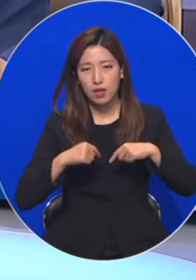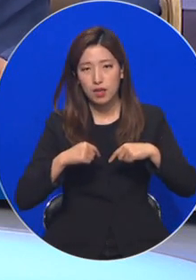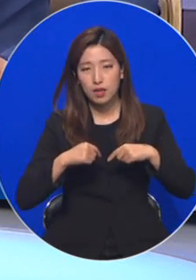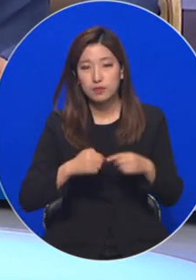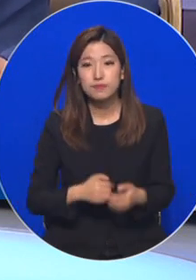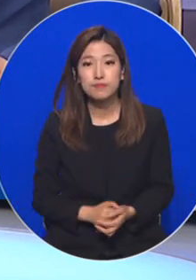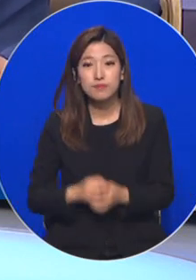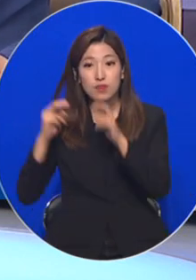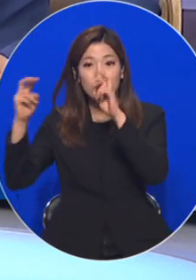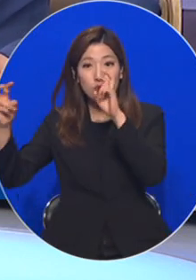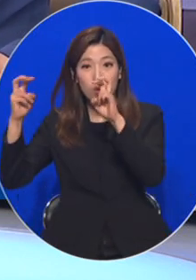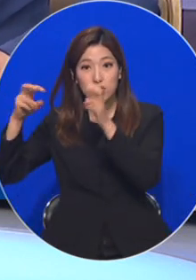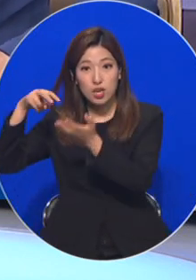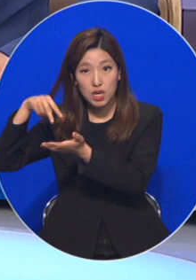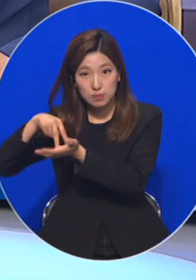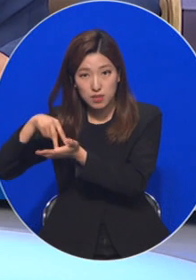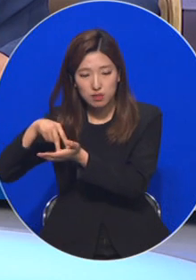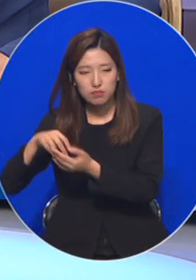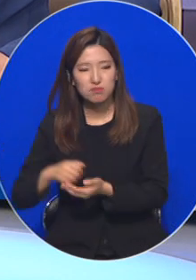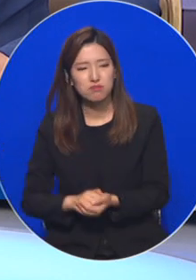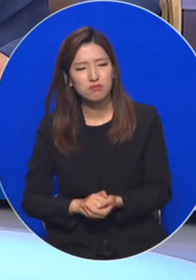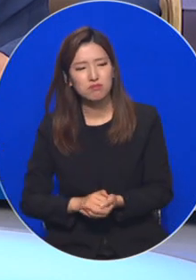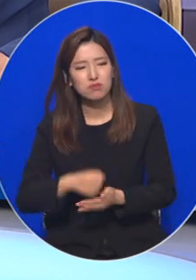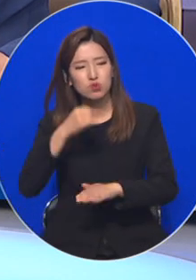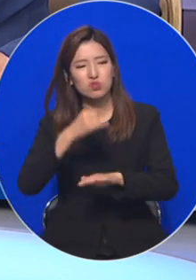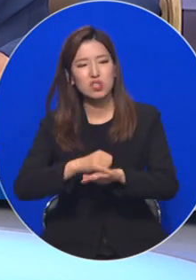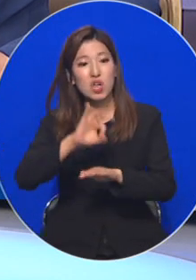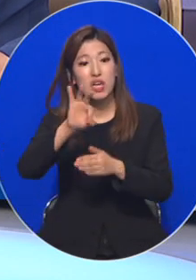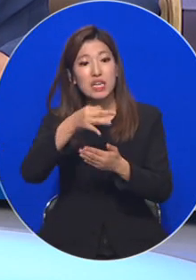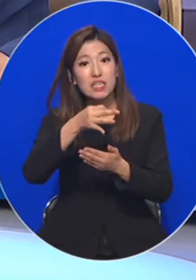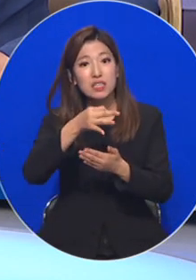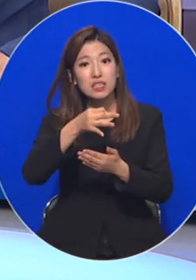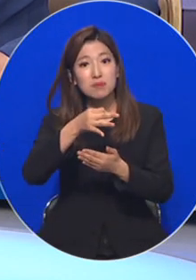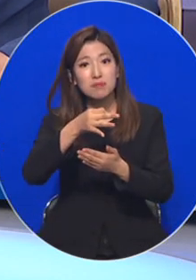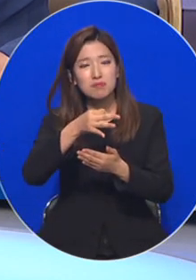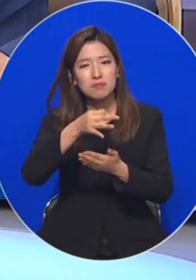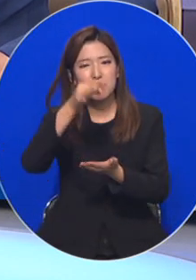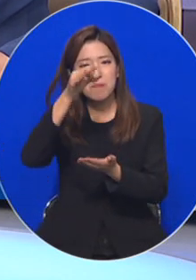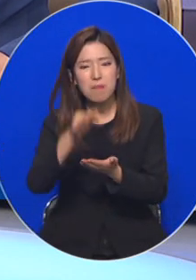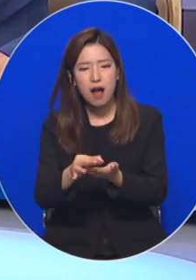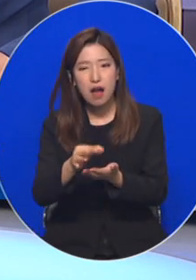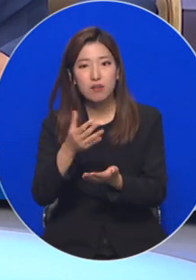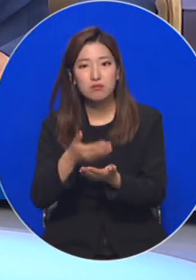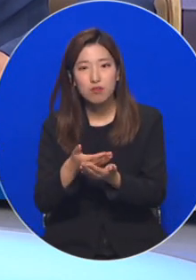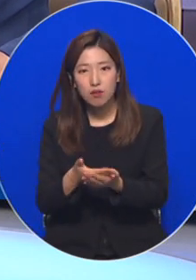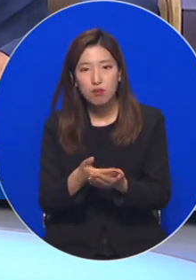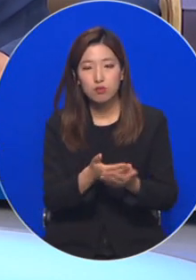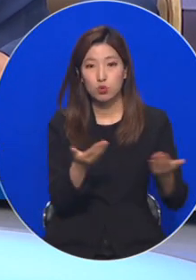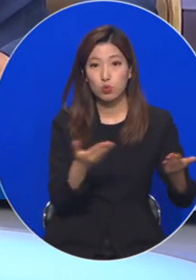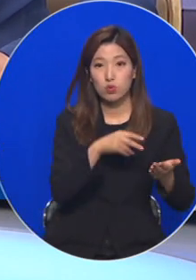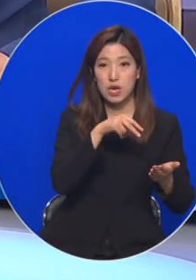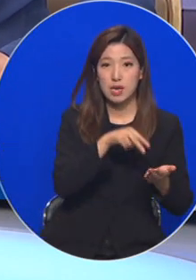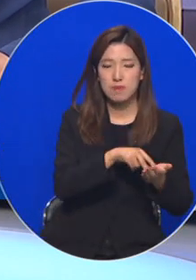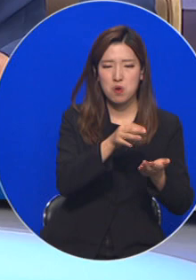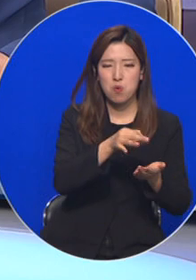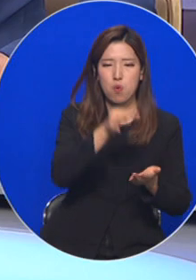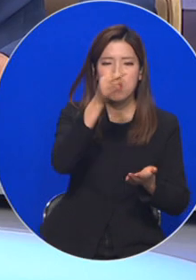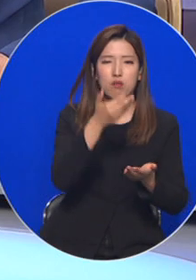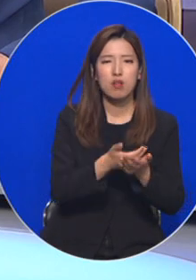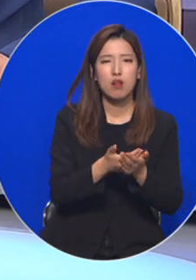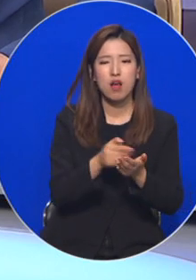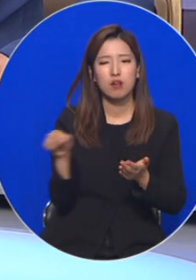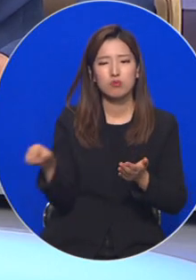경영계는 삭감안을, 노동계는 인상안을 제시하면서 의견 차이를 좁히지 못했습니다. 임소영 기자입니다.